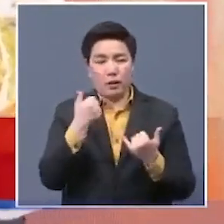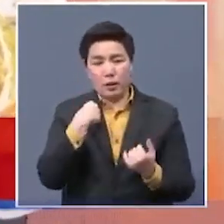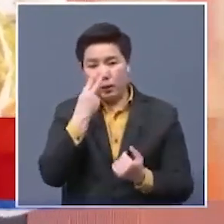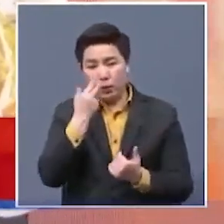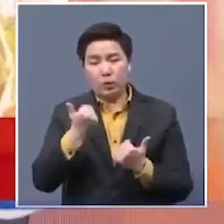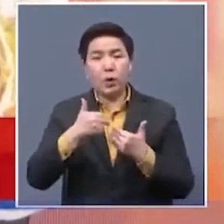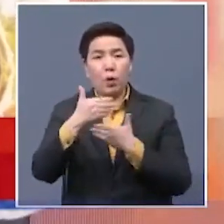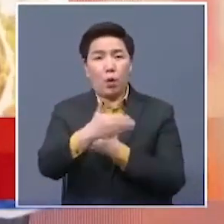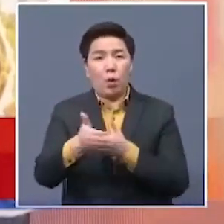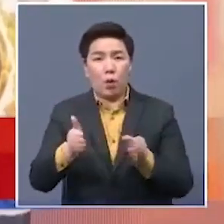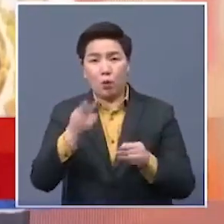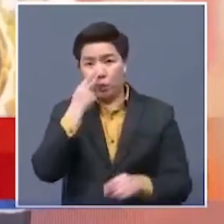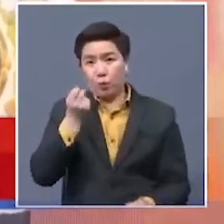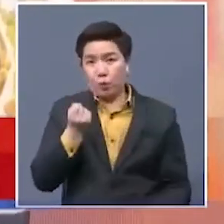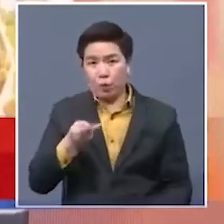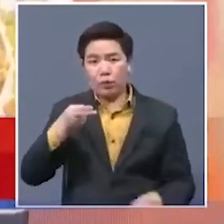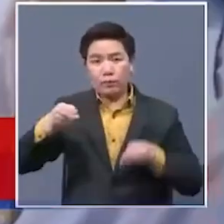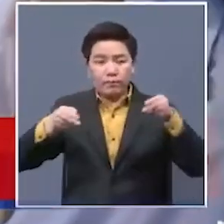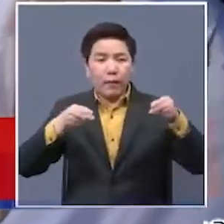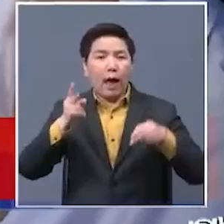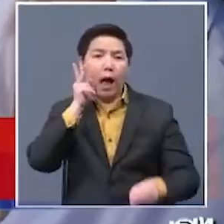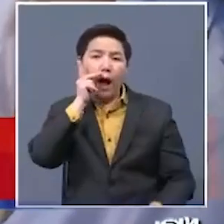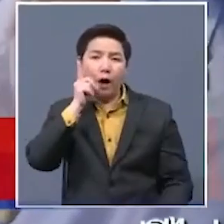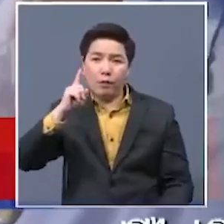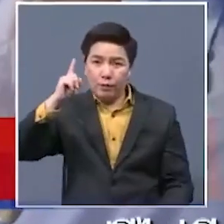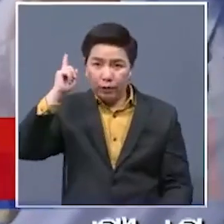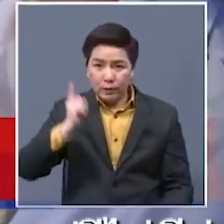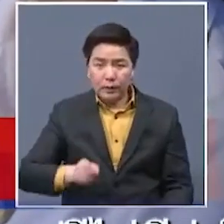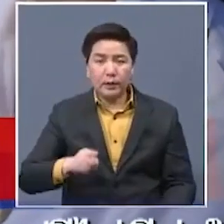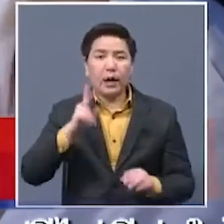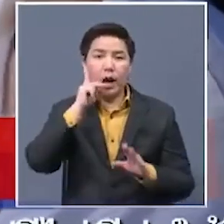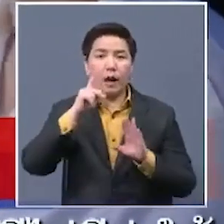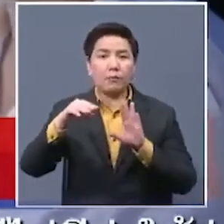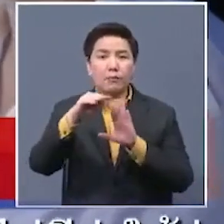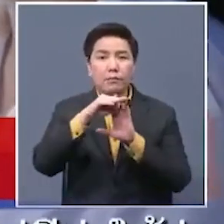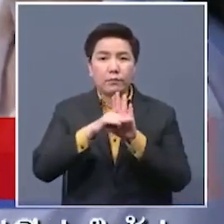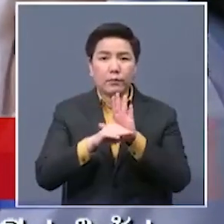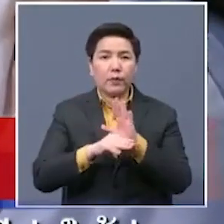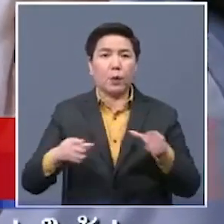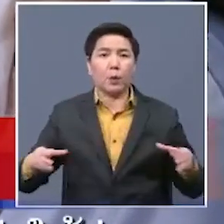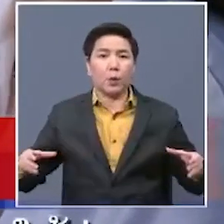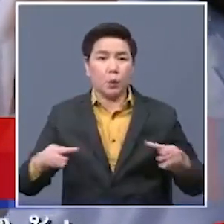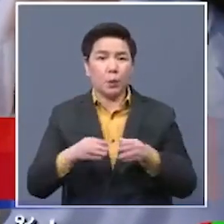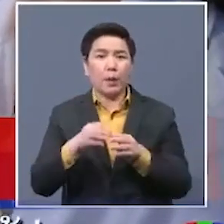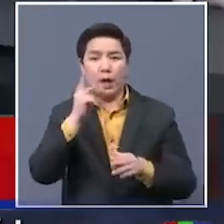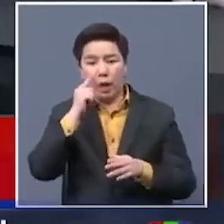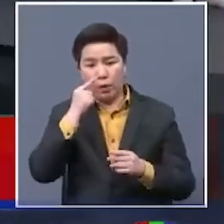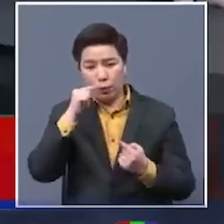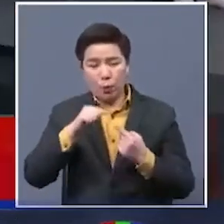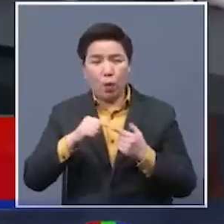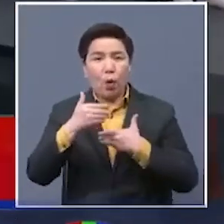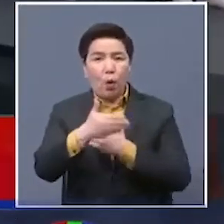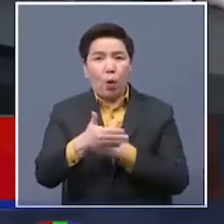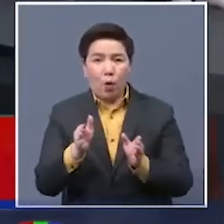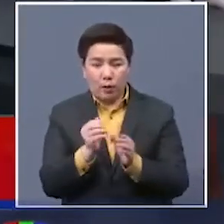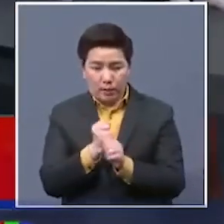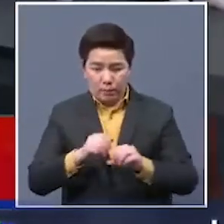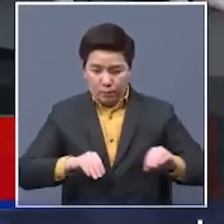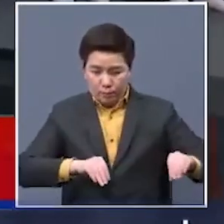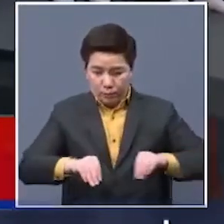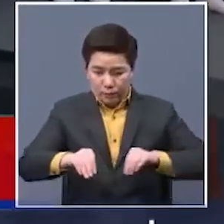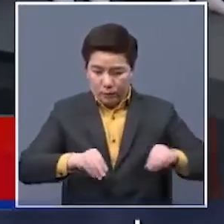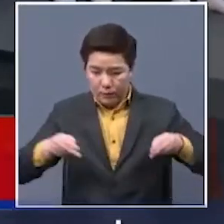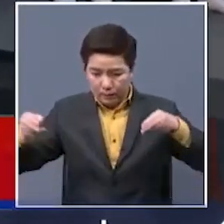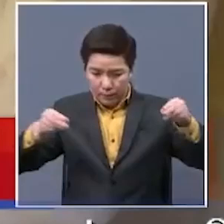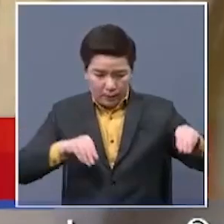เข้าชมที่ห้องสตูดิโอผลิตข่าวและออกอากาศรายการข่าวกองบรรณาธิการข่าวห้องควบคุมการออกอากาศ